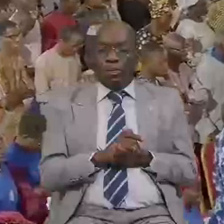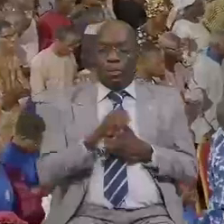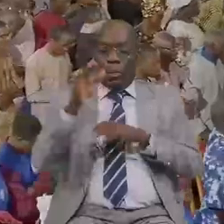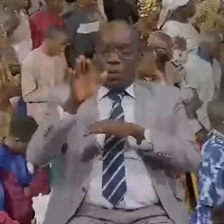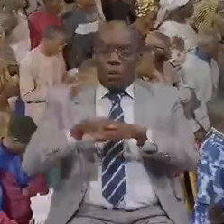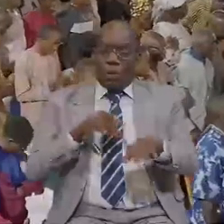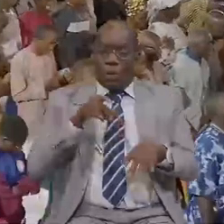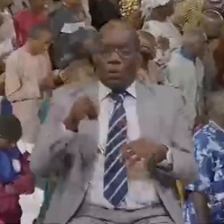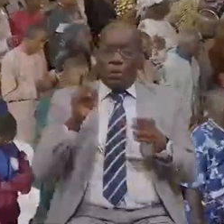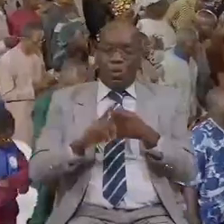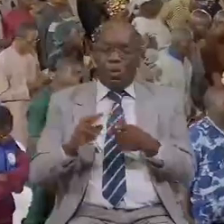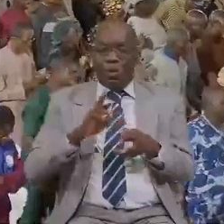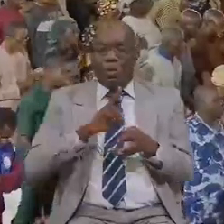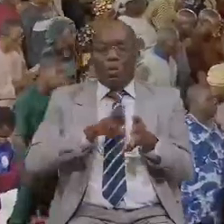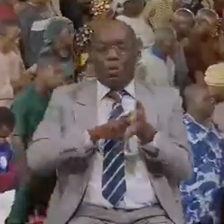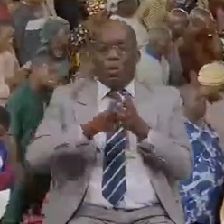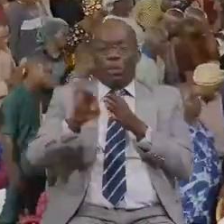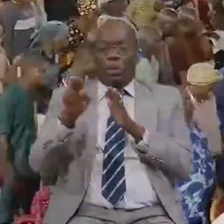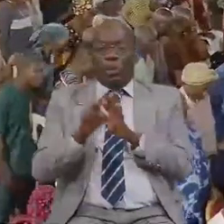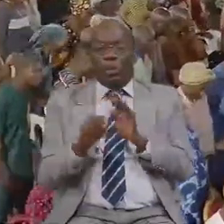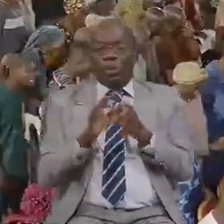Nous appelons à la justice.